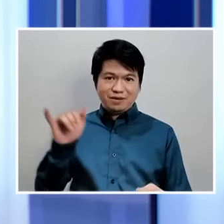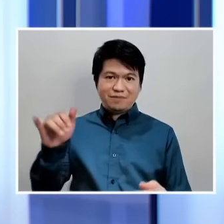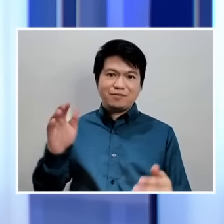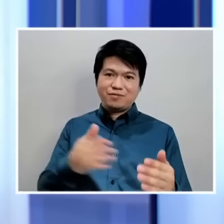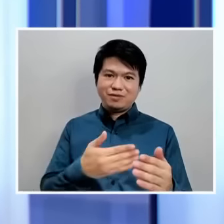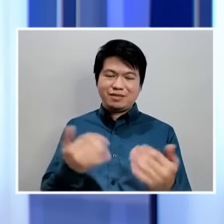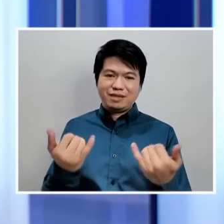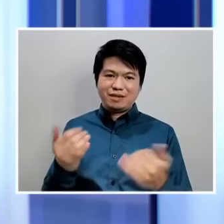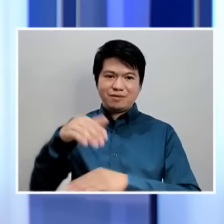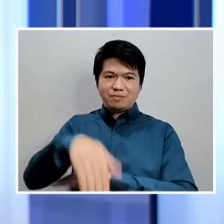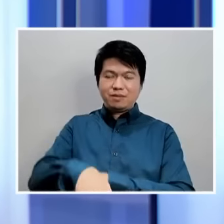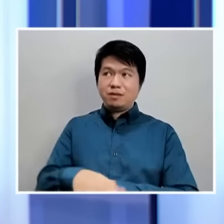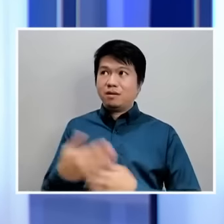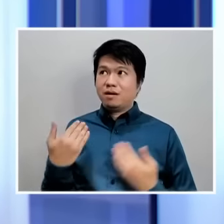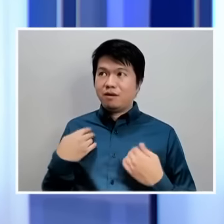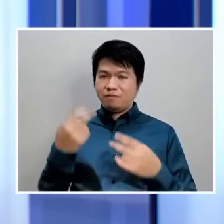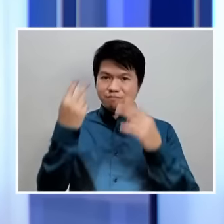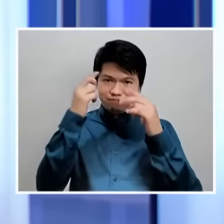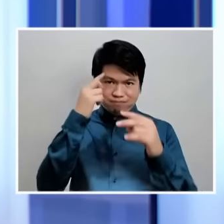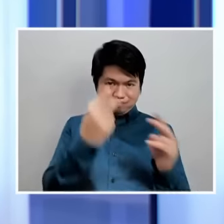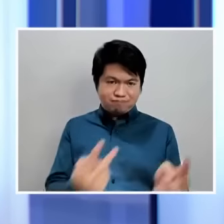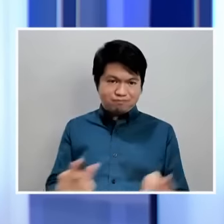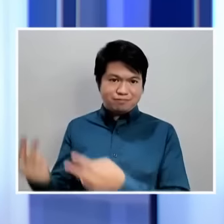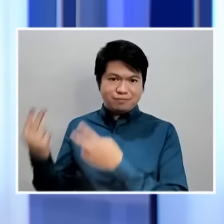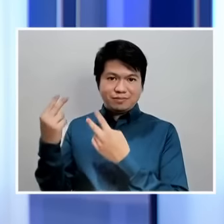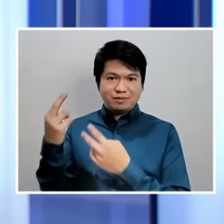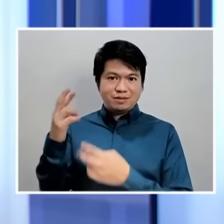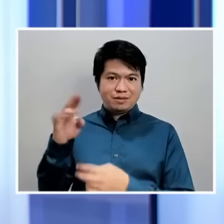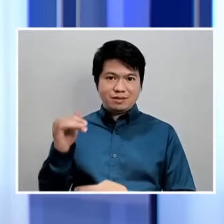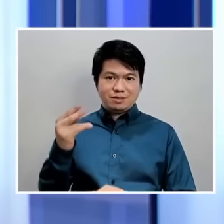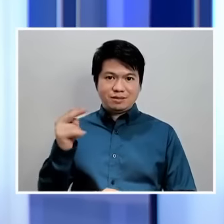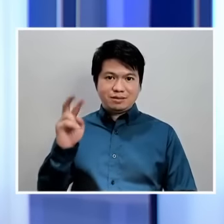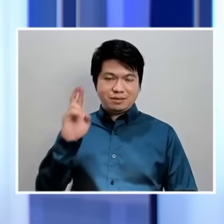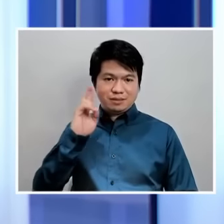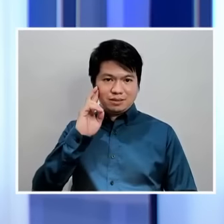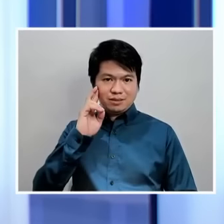Regine Velasquez Alcacid sa kanyang version ng kantang